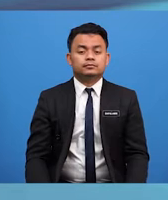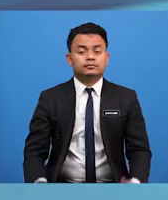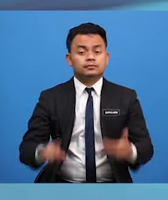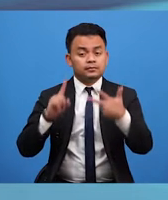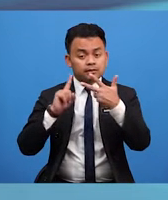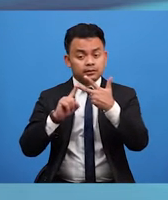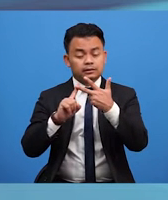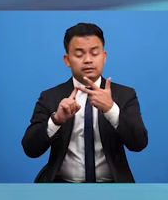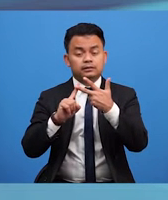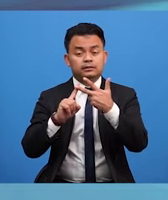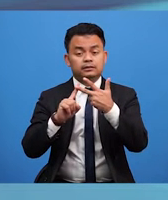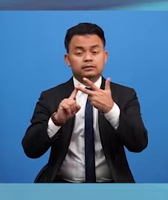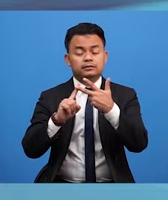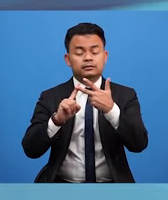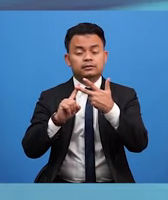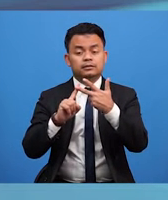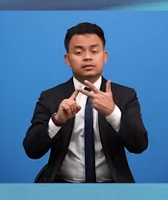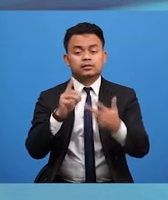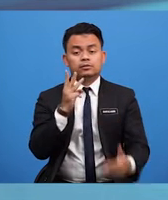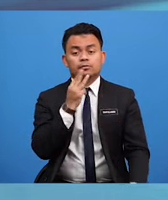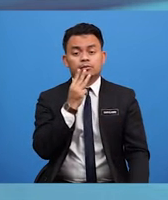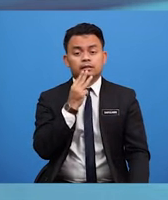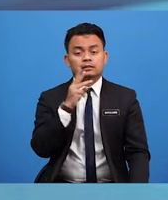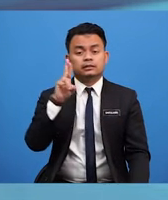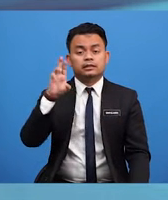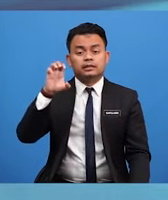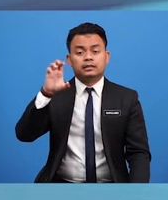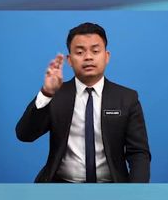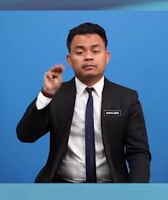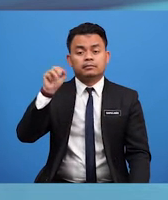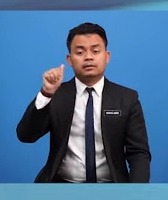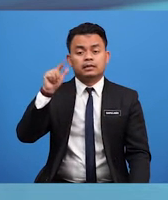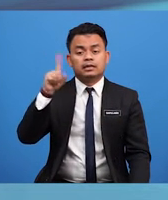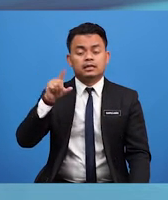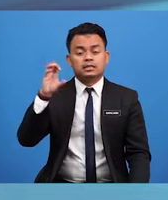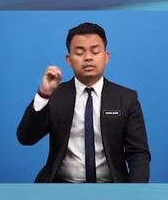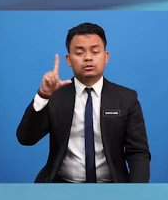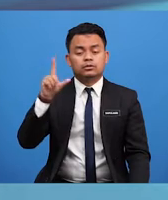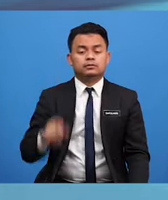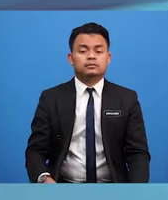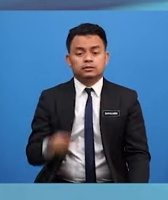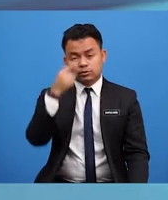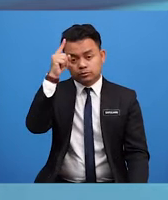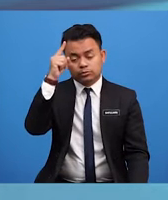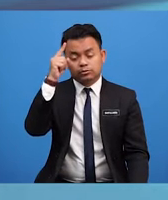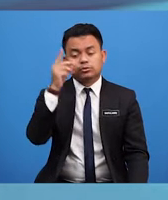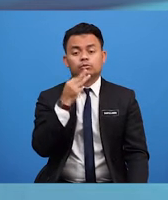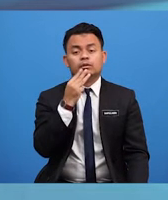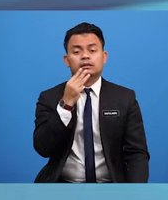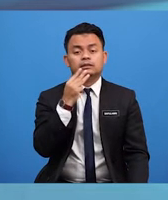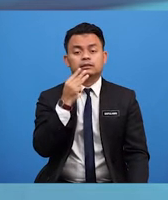Ketiga, pewarna remazol untuk digunakan mewarna kain batik.